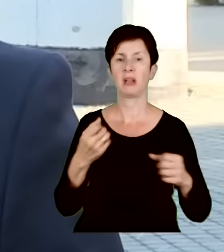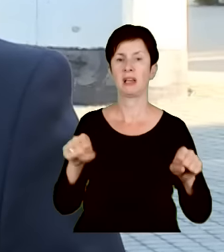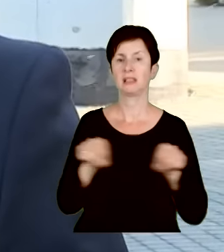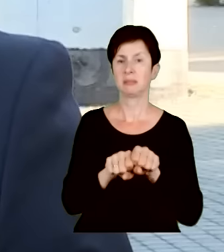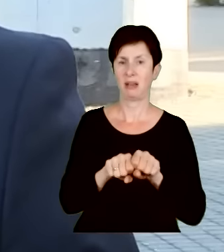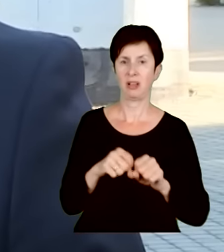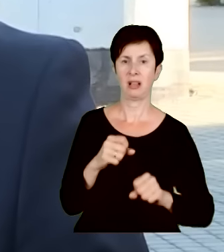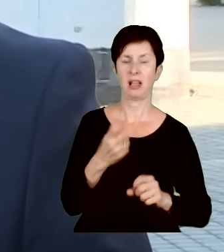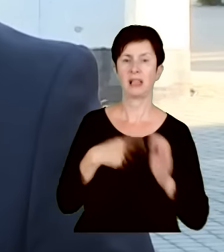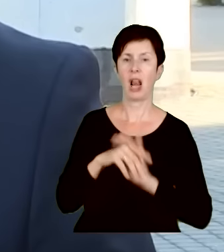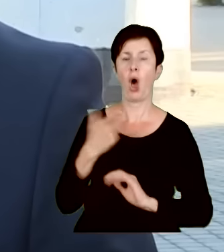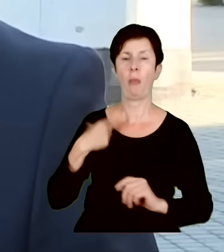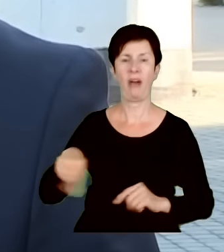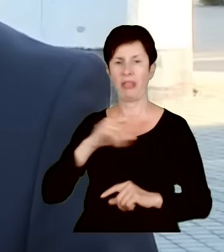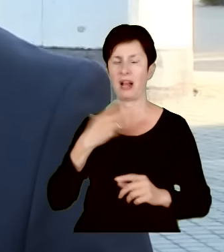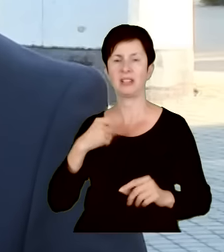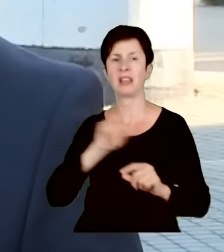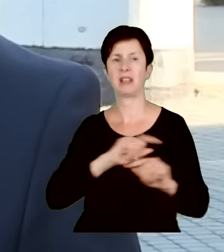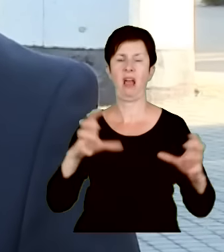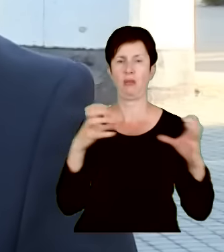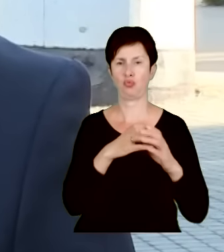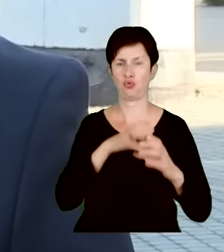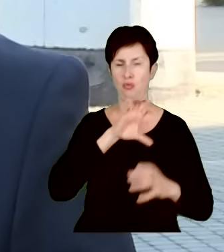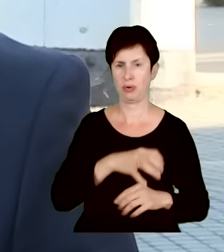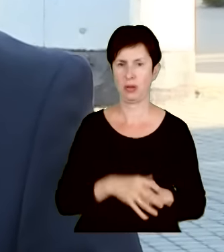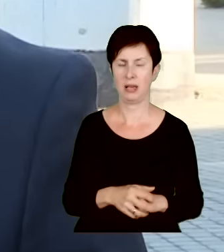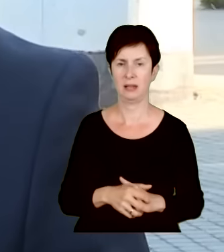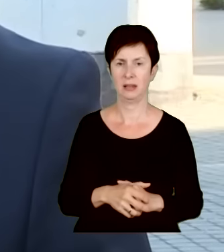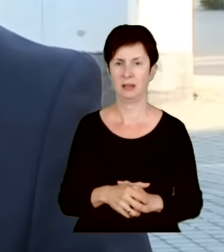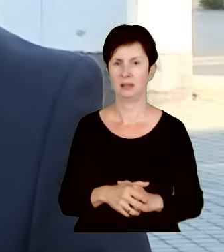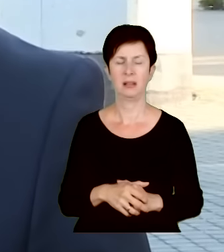kasy sędziowskiej była ona od samego początku